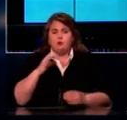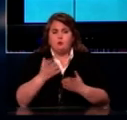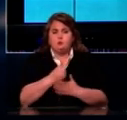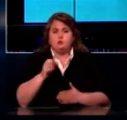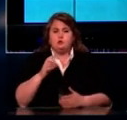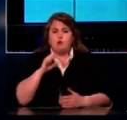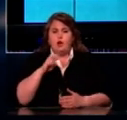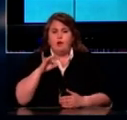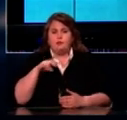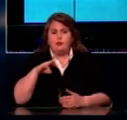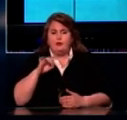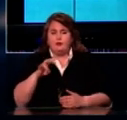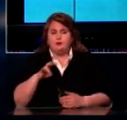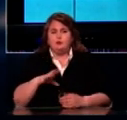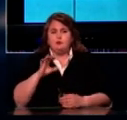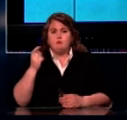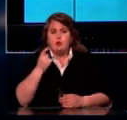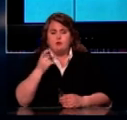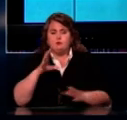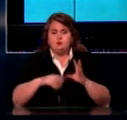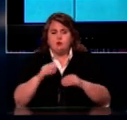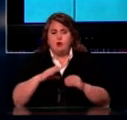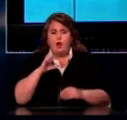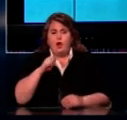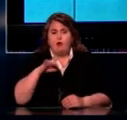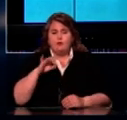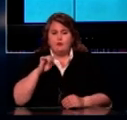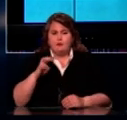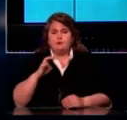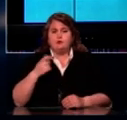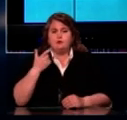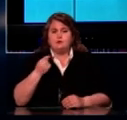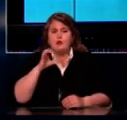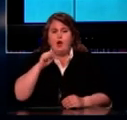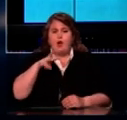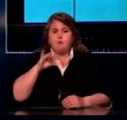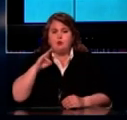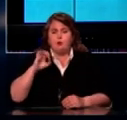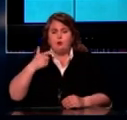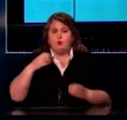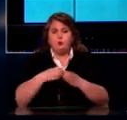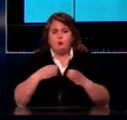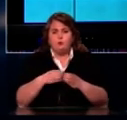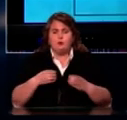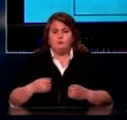2,4,6-3-бром-анилин, потому что первым считается тот углерод у анилина, где стоит аминогруппа.